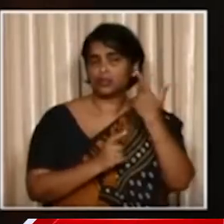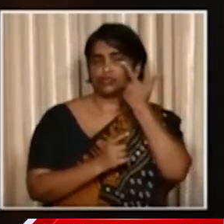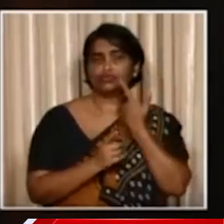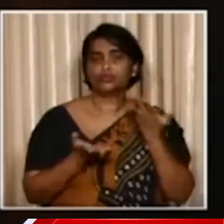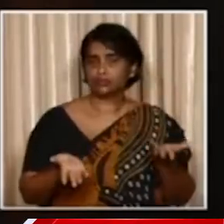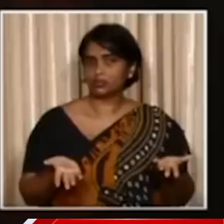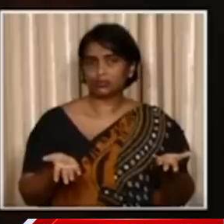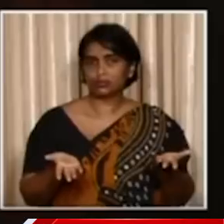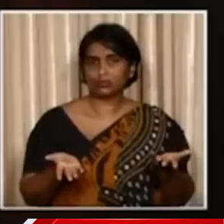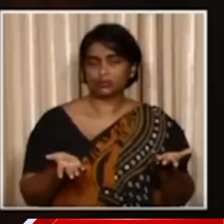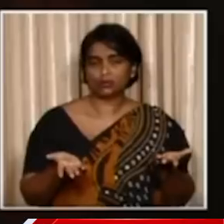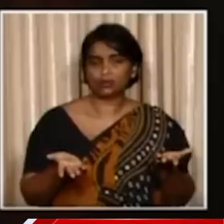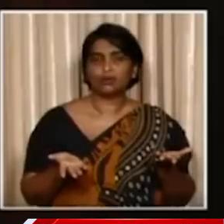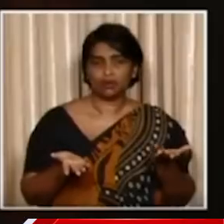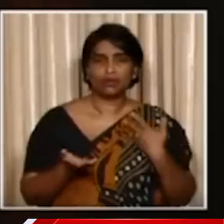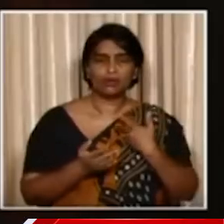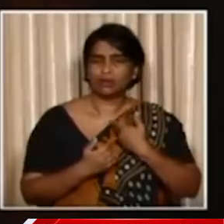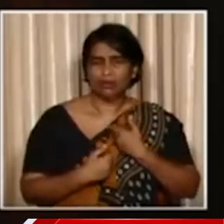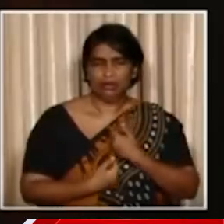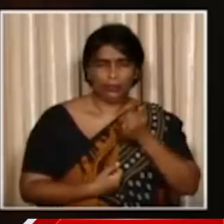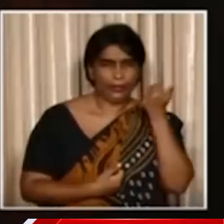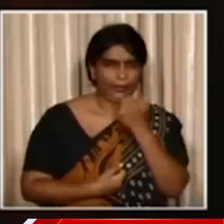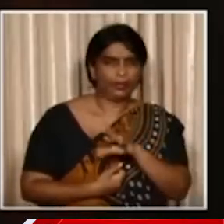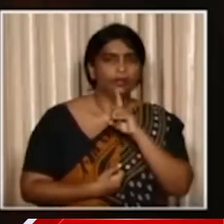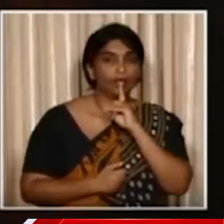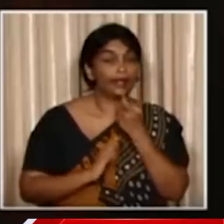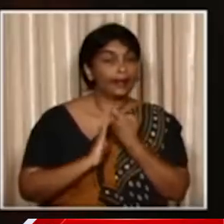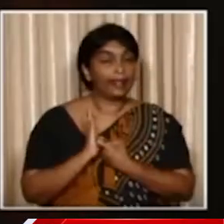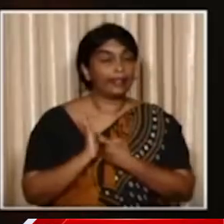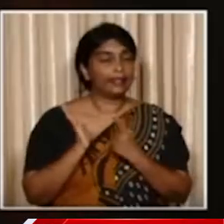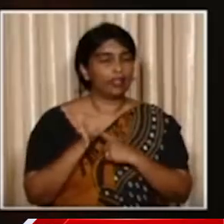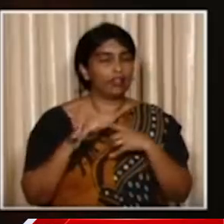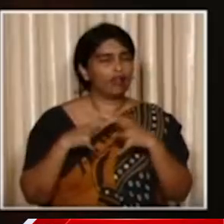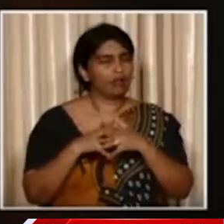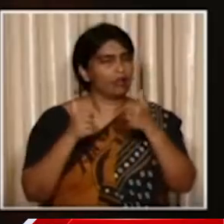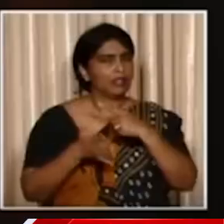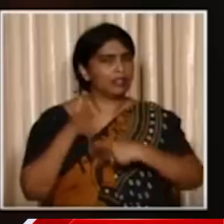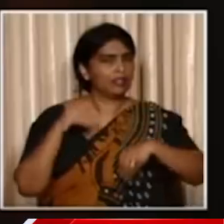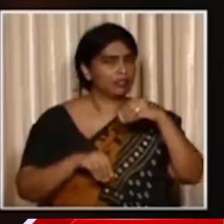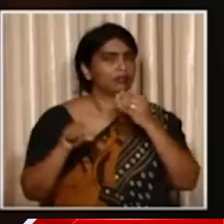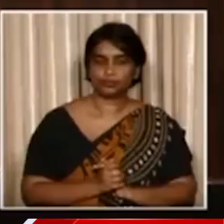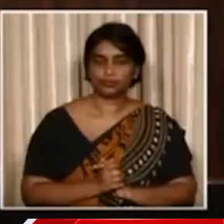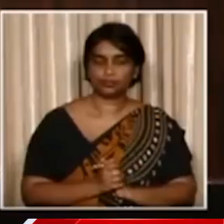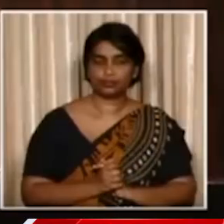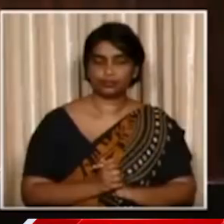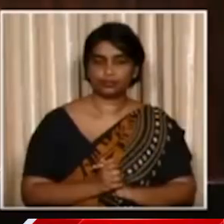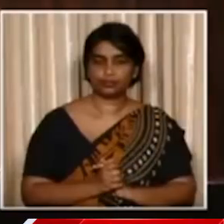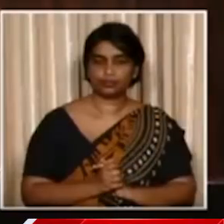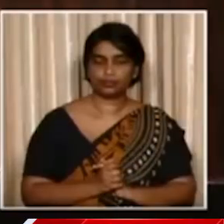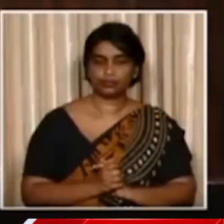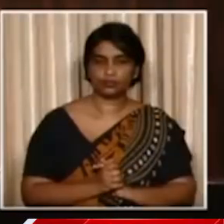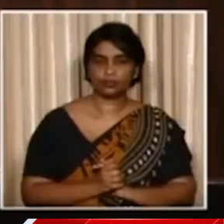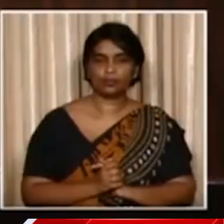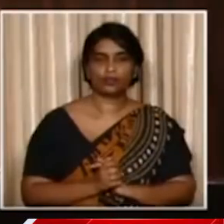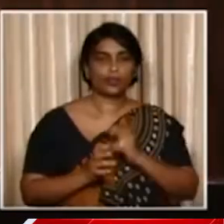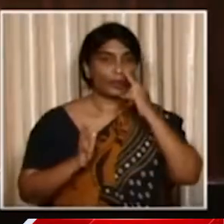වෙලා ඉන්නවා. අපි බලවත් අප්‍රසාදය පළ කරන නීතිය හරියට ක්‍රියාත්මක කරන දේශපාලඥයෝ සම්බන්ධයි. විශේෂයෙන්ම මේ